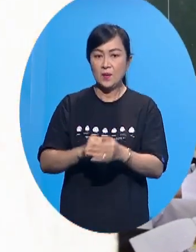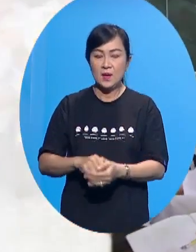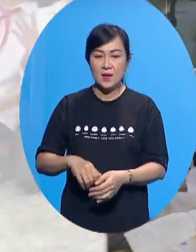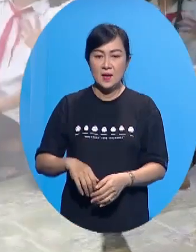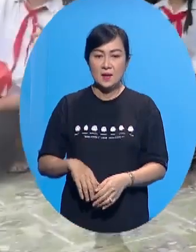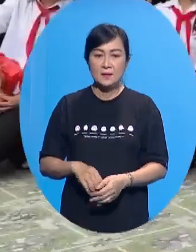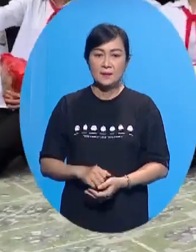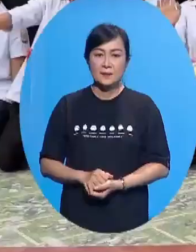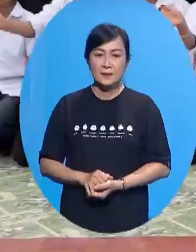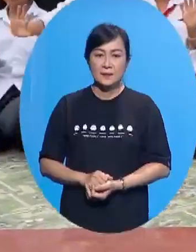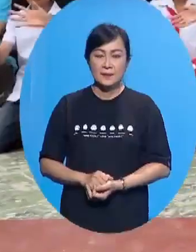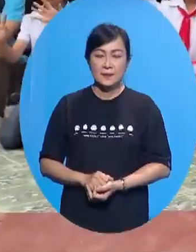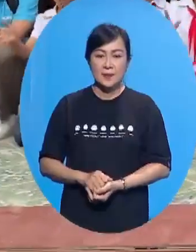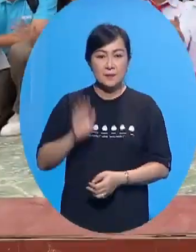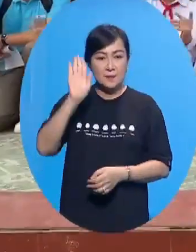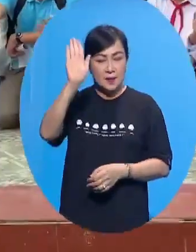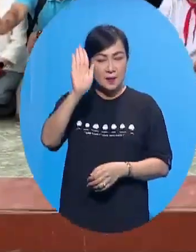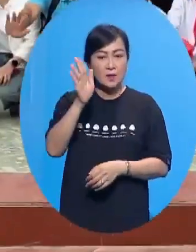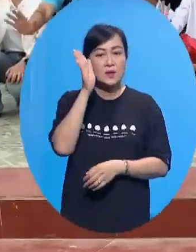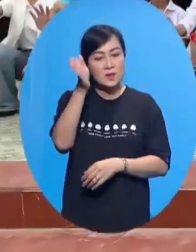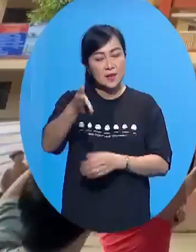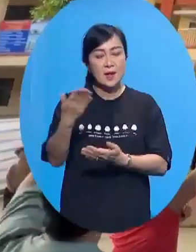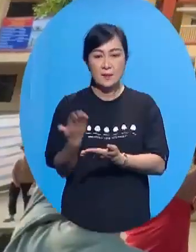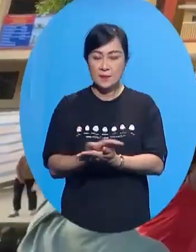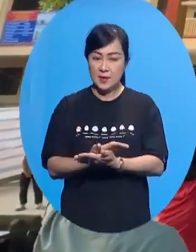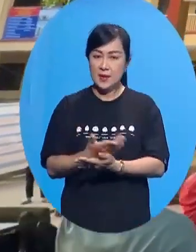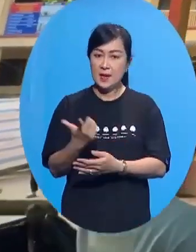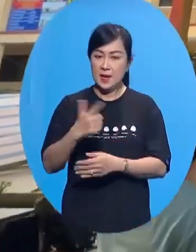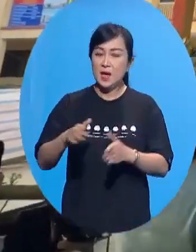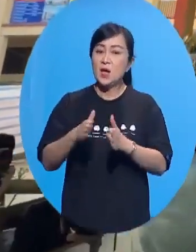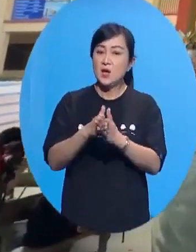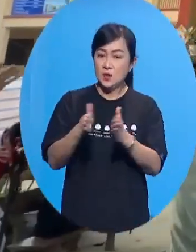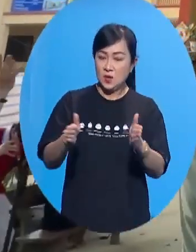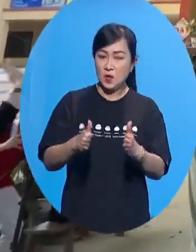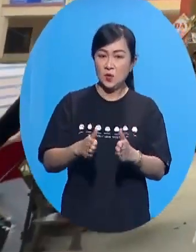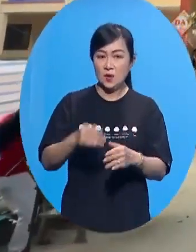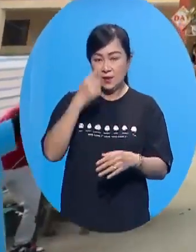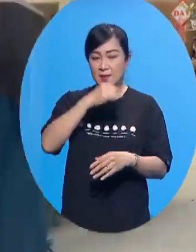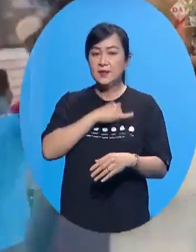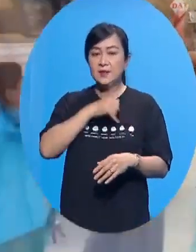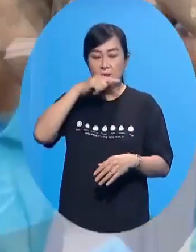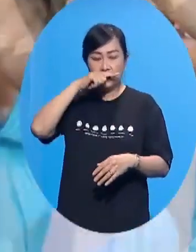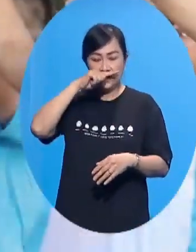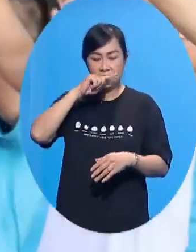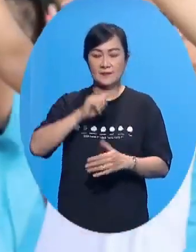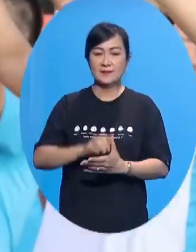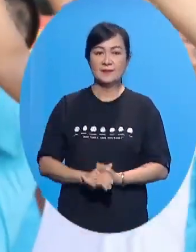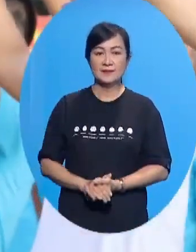lầy. Khởi đầu cho tương lai mới là rất nhiều tình yêu thương.